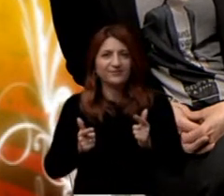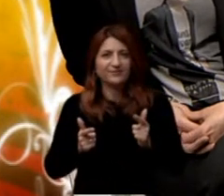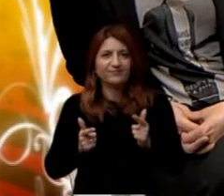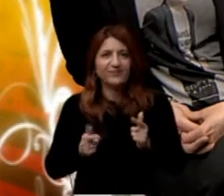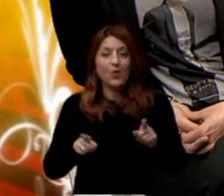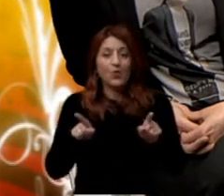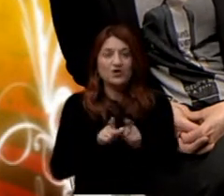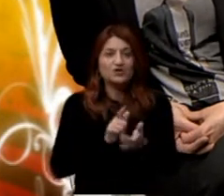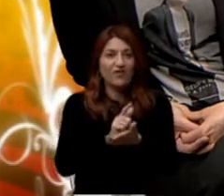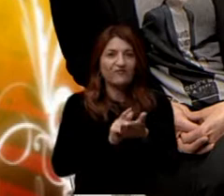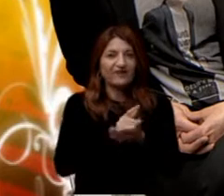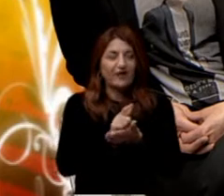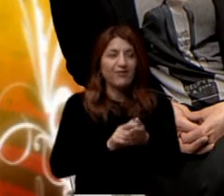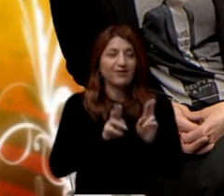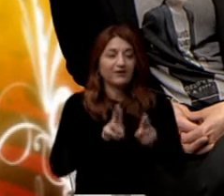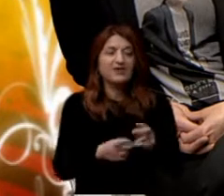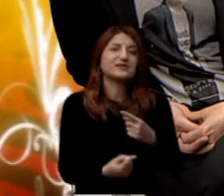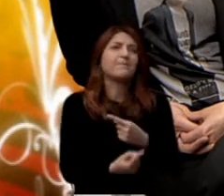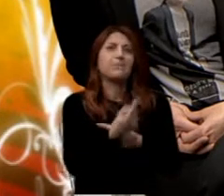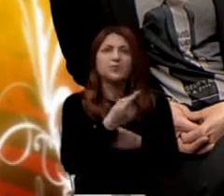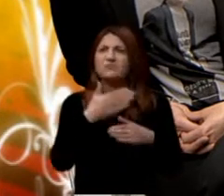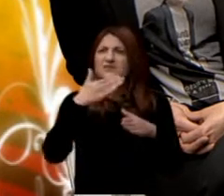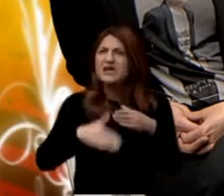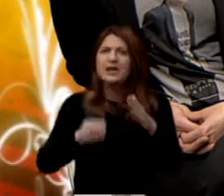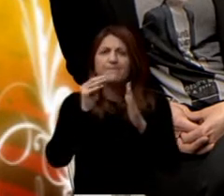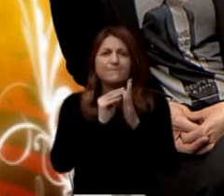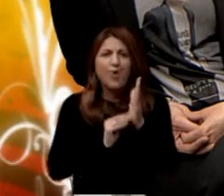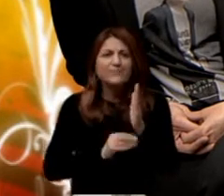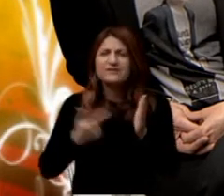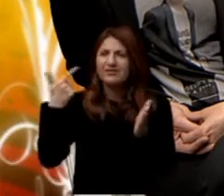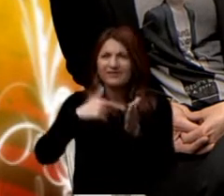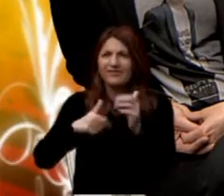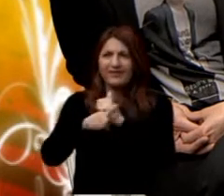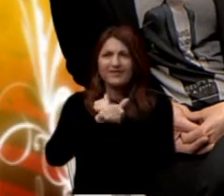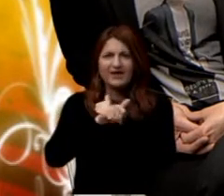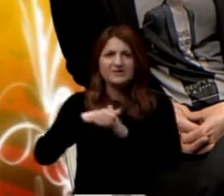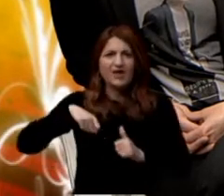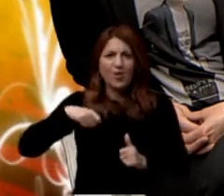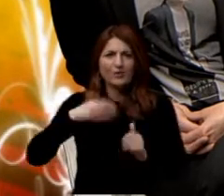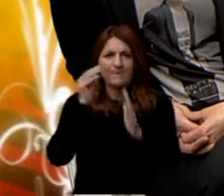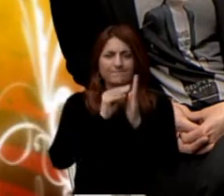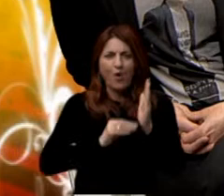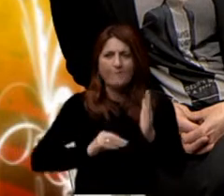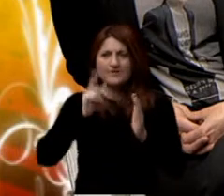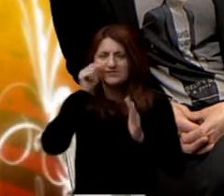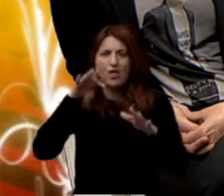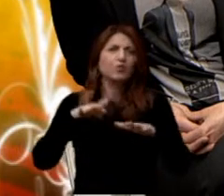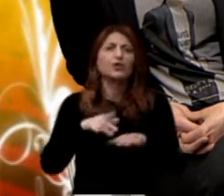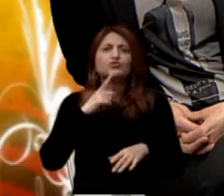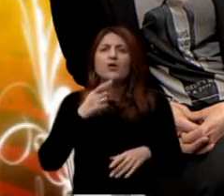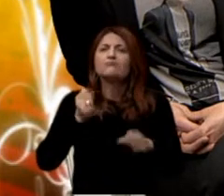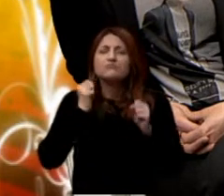imamo istovremeno pojavnost po zadnjoj popisnoj 2011. godini da nam je u